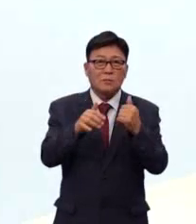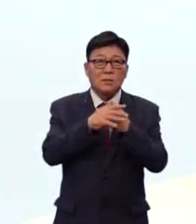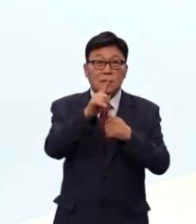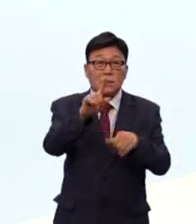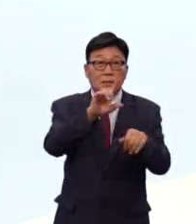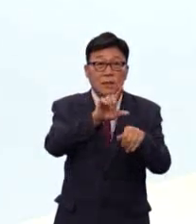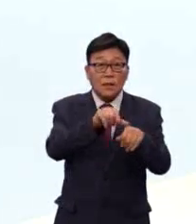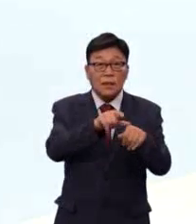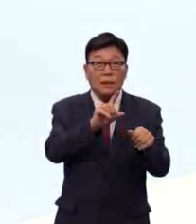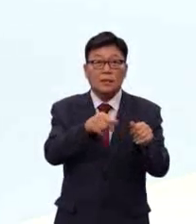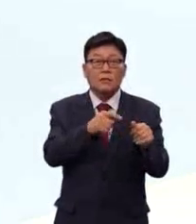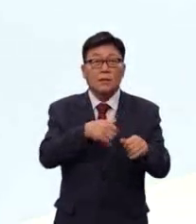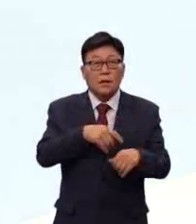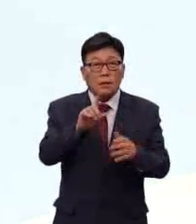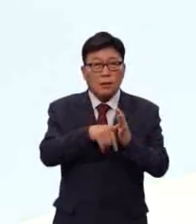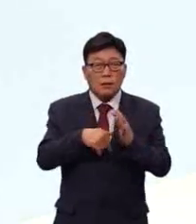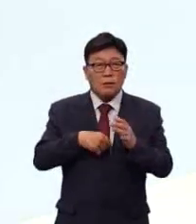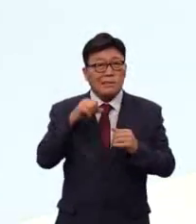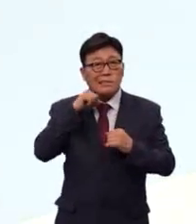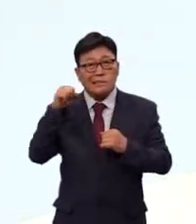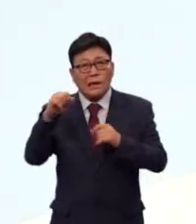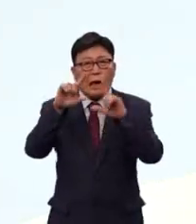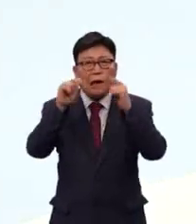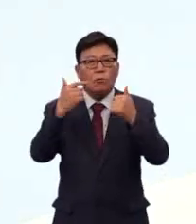시간들을 시간이 가는 대로 끌려가는 게 아니라